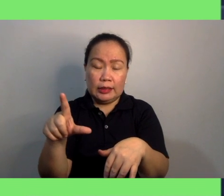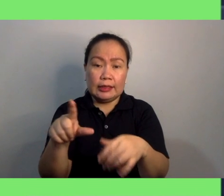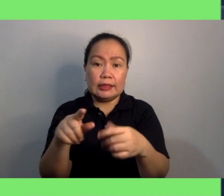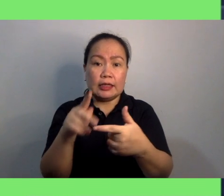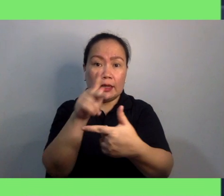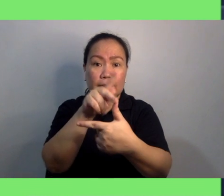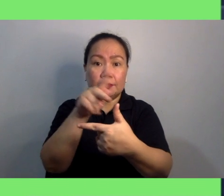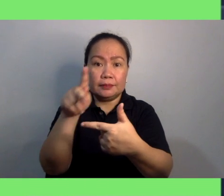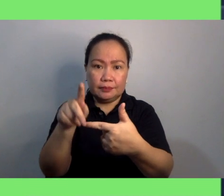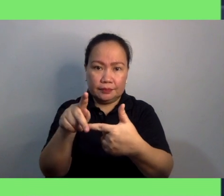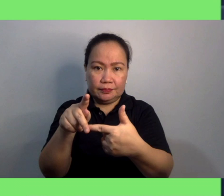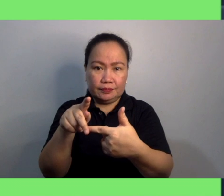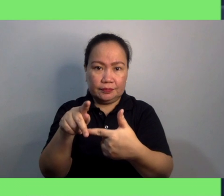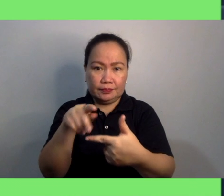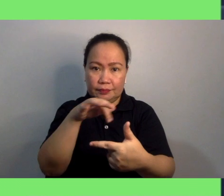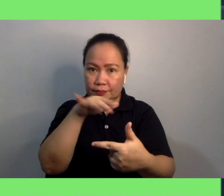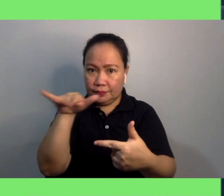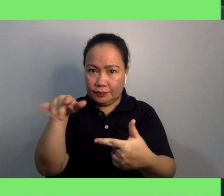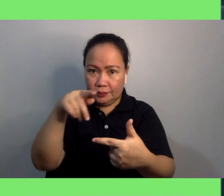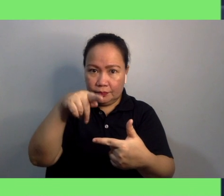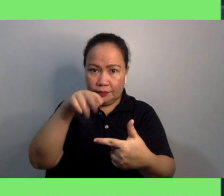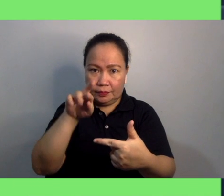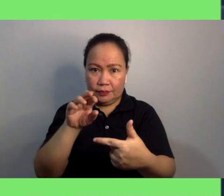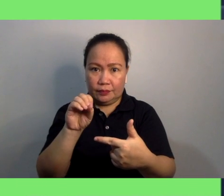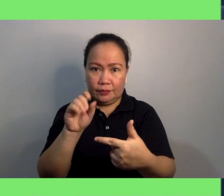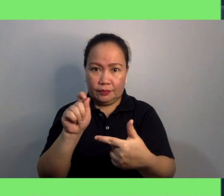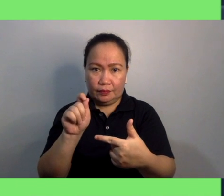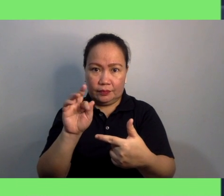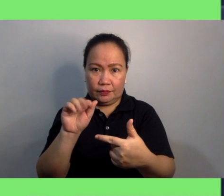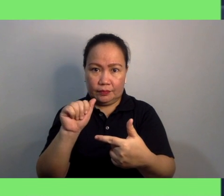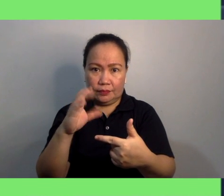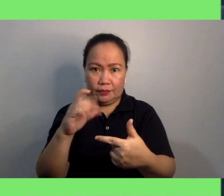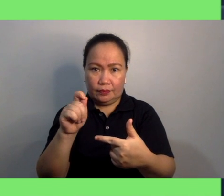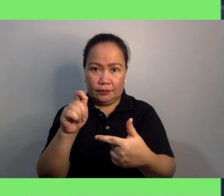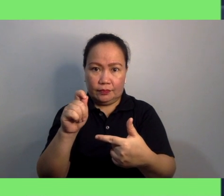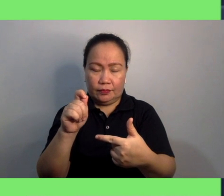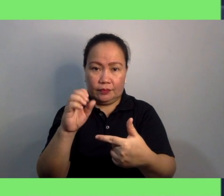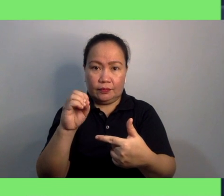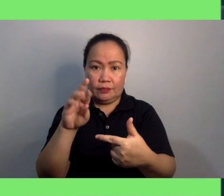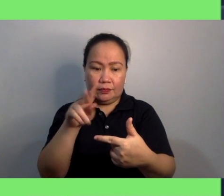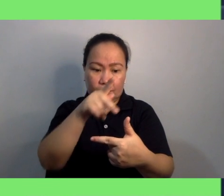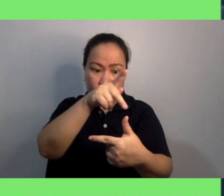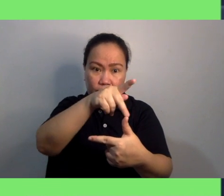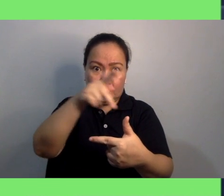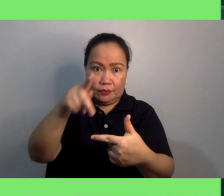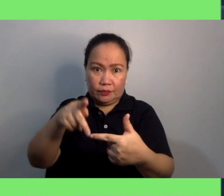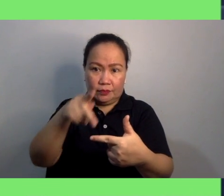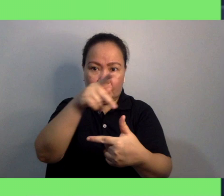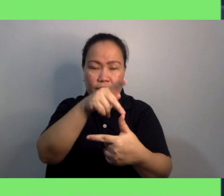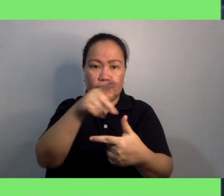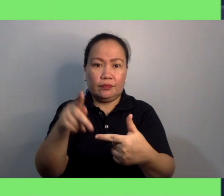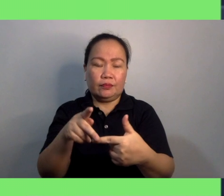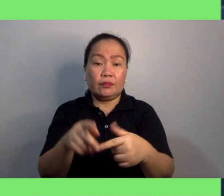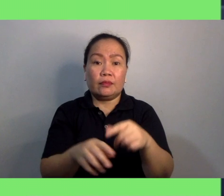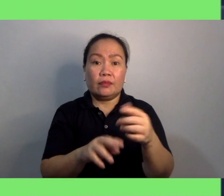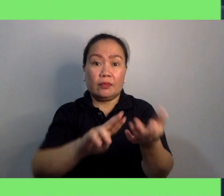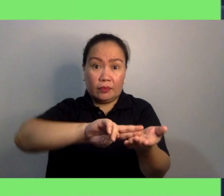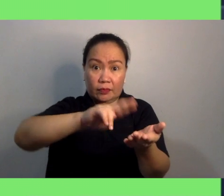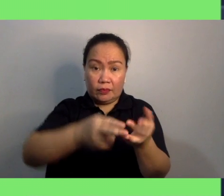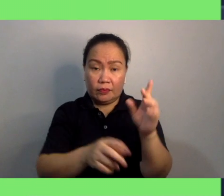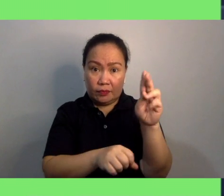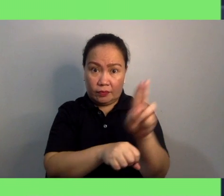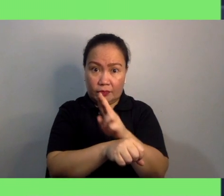ng ating tutorial sa angles. So, ang unit po na ginagamit natin ay degree at ang tool